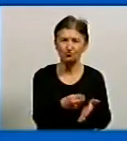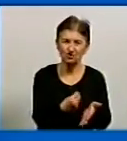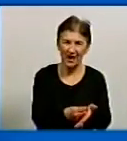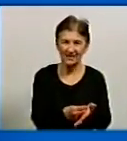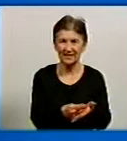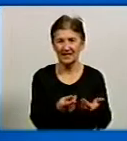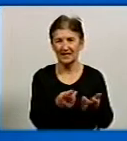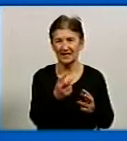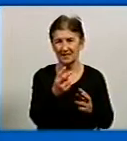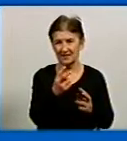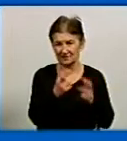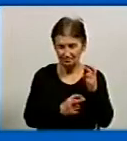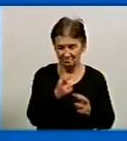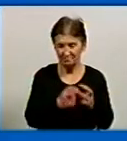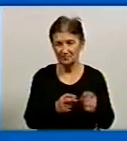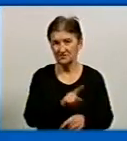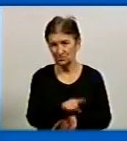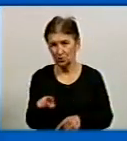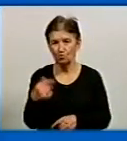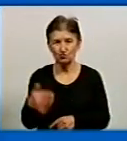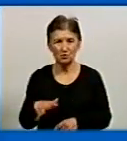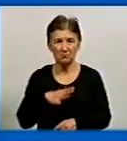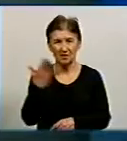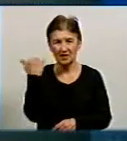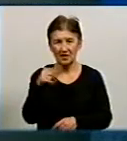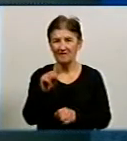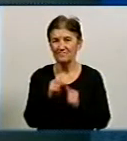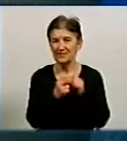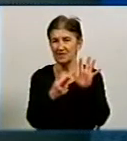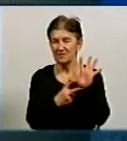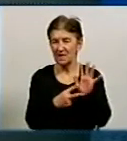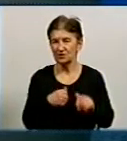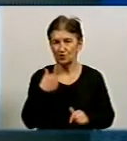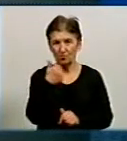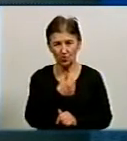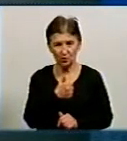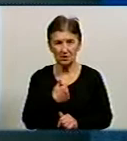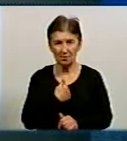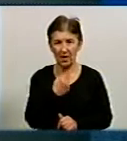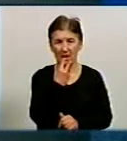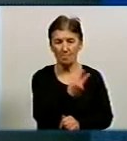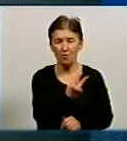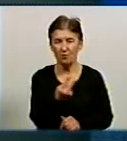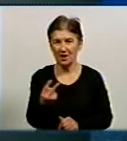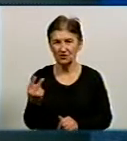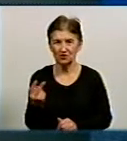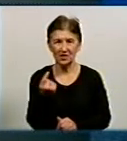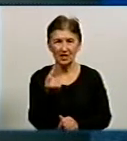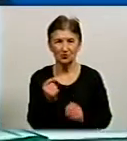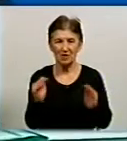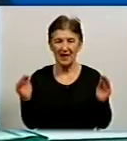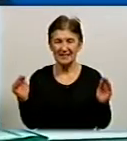далі, тому подібне. Звичайно, це вже було зроблено ще в 2017 році, тому ми побачили трошки